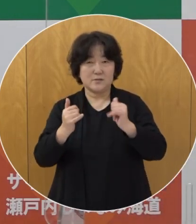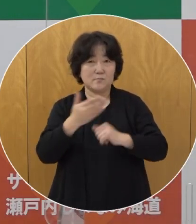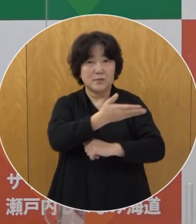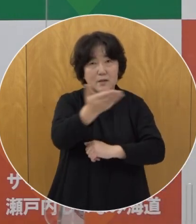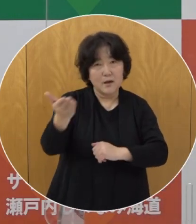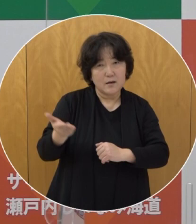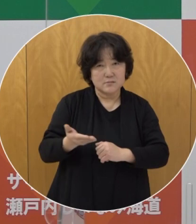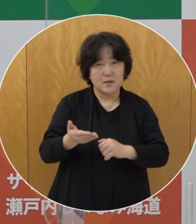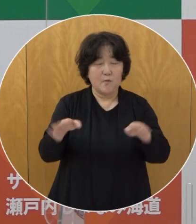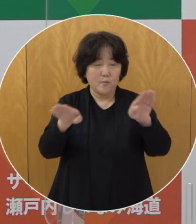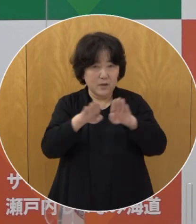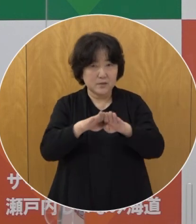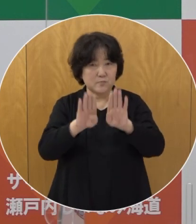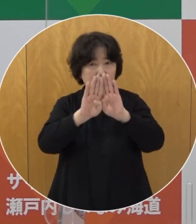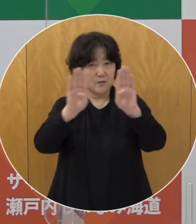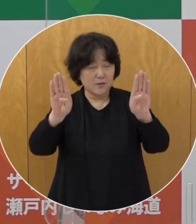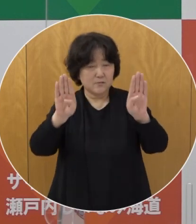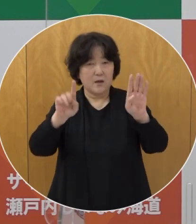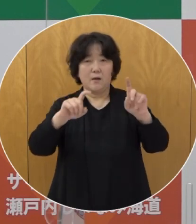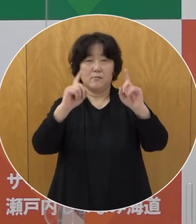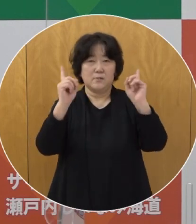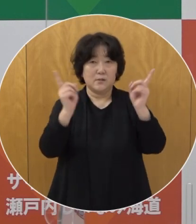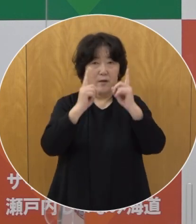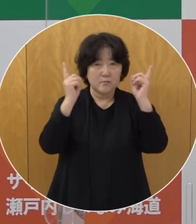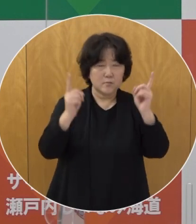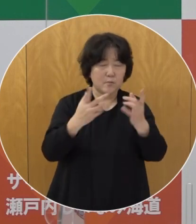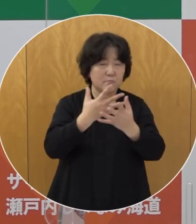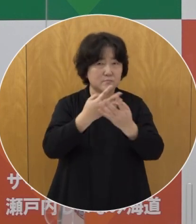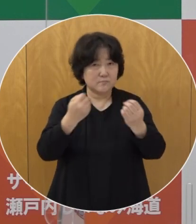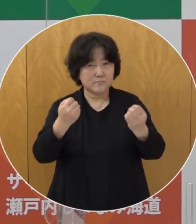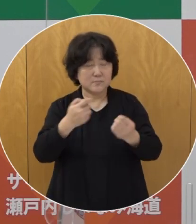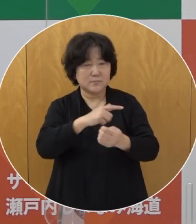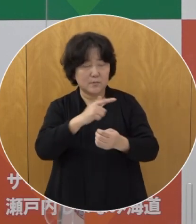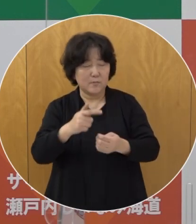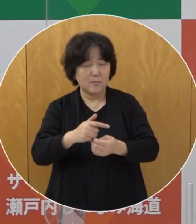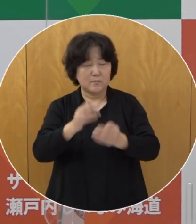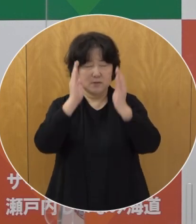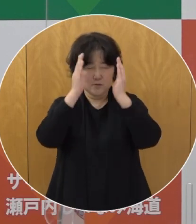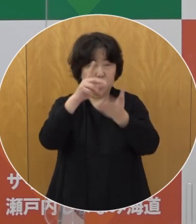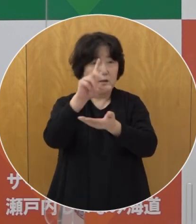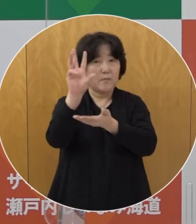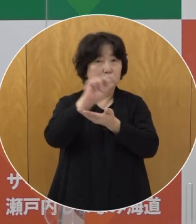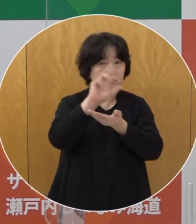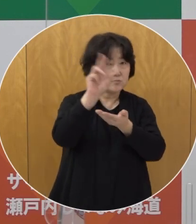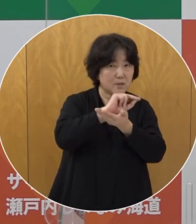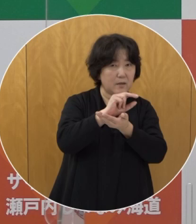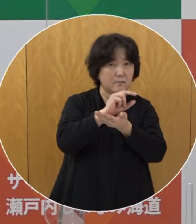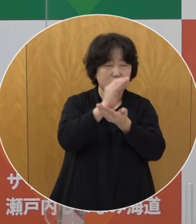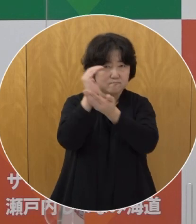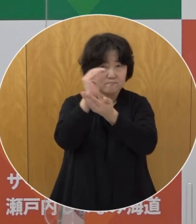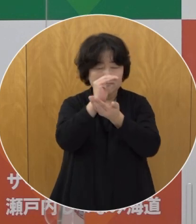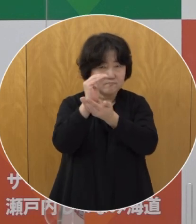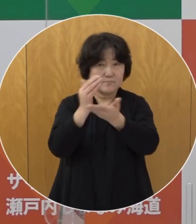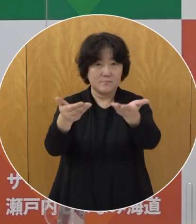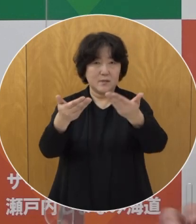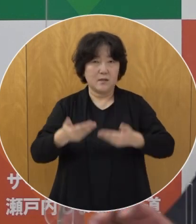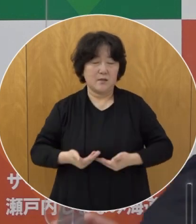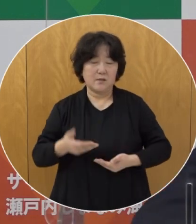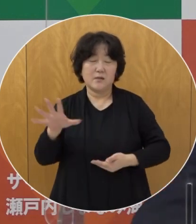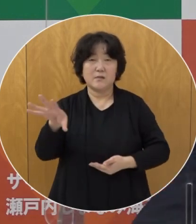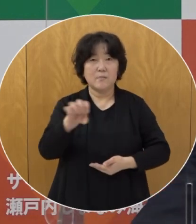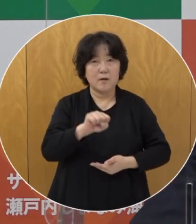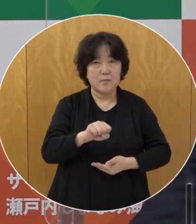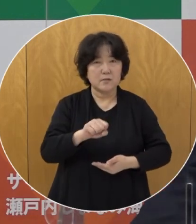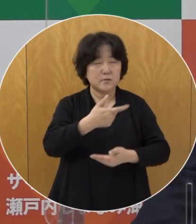ても休日に開催をされました数多くのイベントを熱心に取材をしていただき、今治